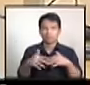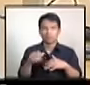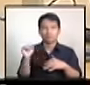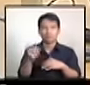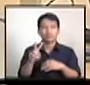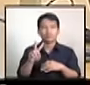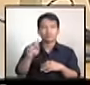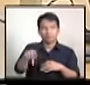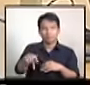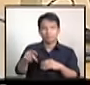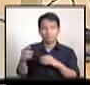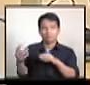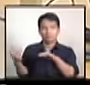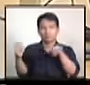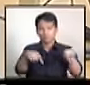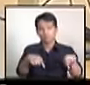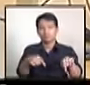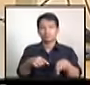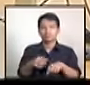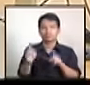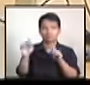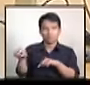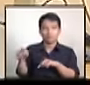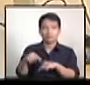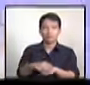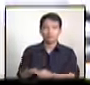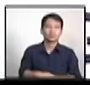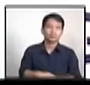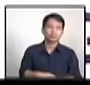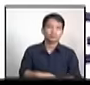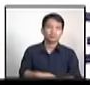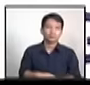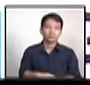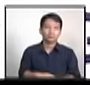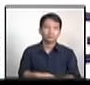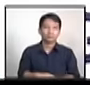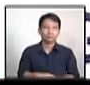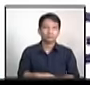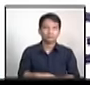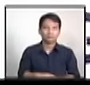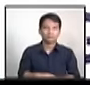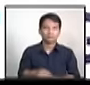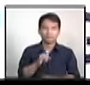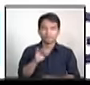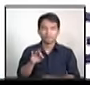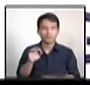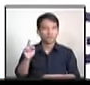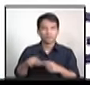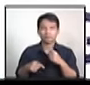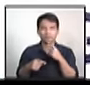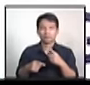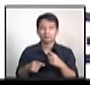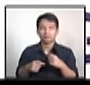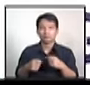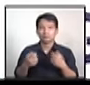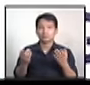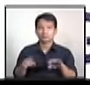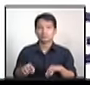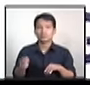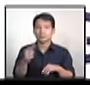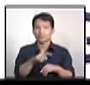sa vice-presidente na dadalo sila. It is to their disadvantage if they do not attend. No? Na ito ay isang malaking